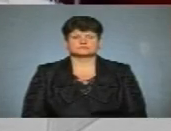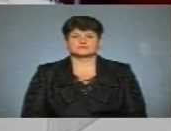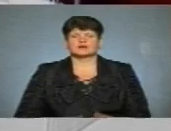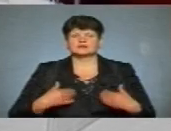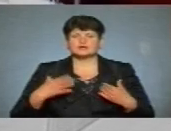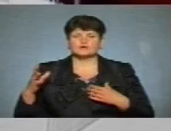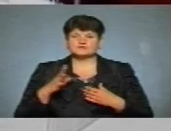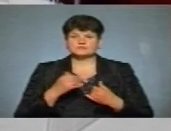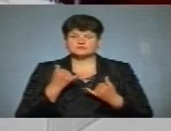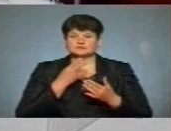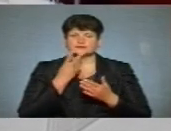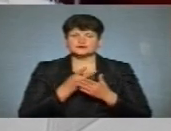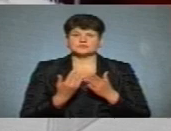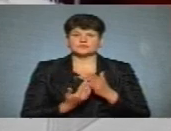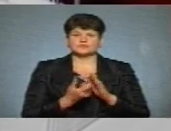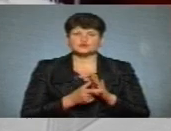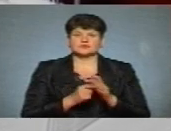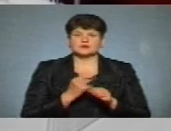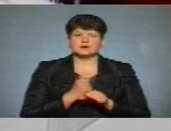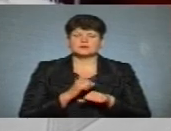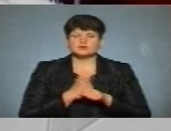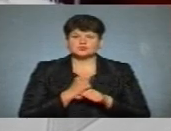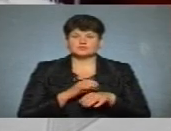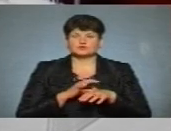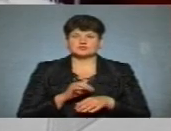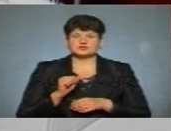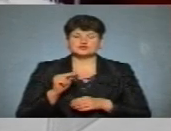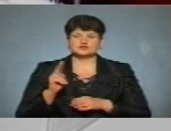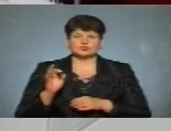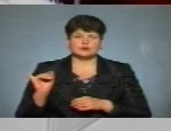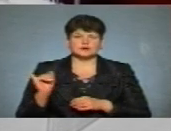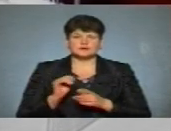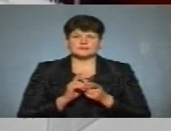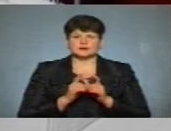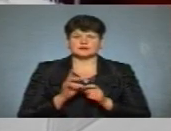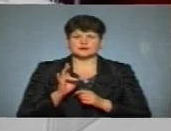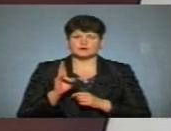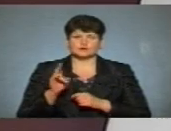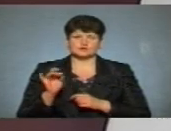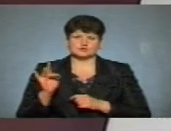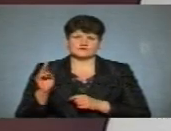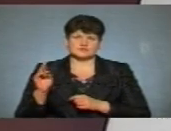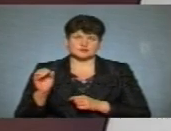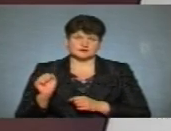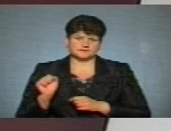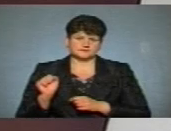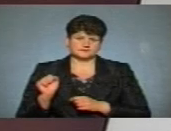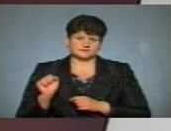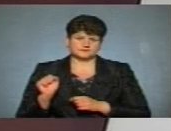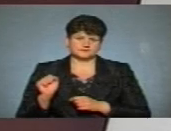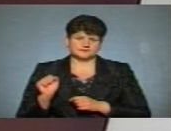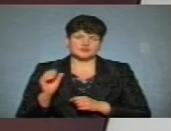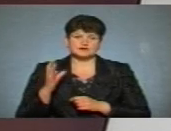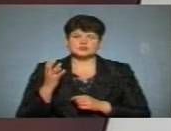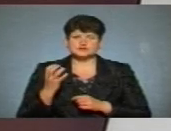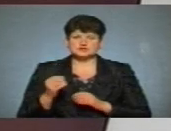Вітаю всіх, хто зараз з нами. Ви дивитесь новини. У студії працює ведуча Анастасія Чечко і сурдоперекладач Надія Коцовська. Ще у